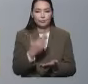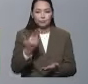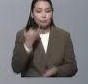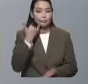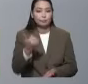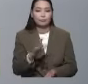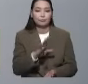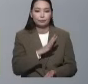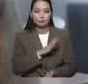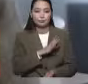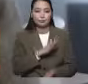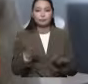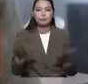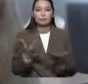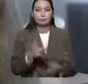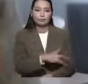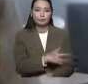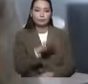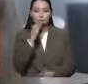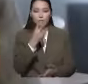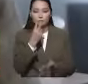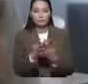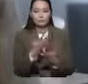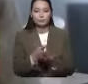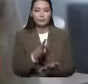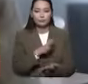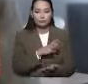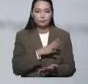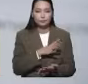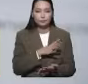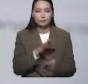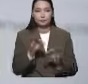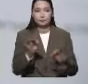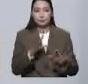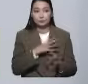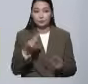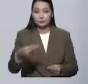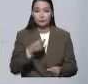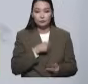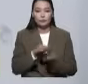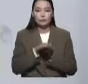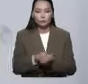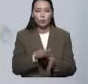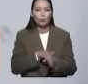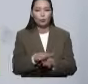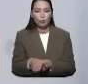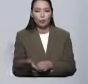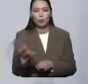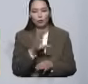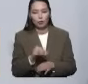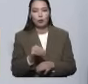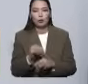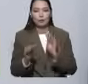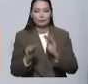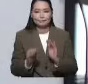көрдім, ә дегеннен қандай қызмет көрсете алатынын тәптіштеп тұрып түсіндіріп берді. Ақшасын берсең, жерлеу рәсімін толықтай ұйымдастырып беруге